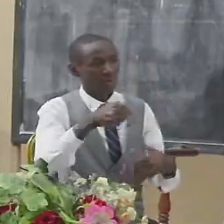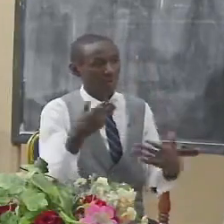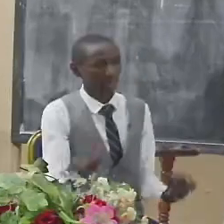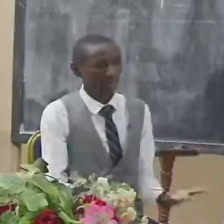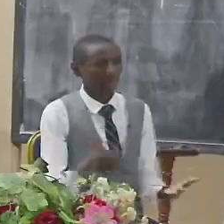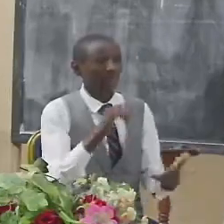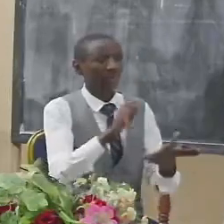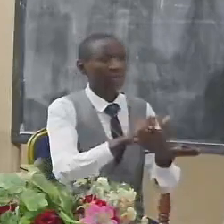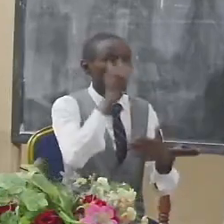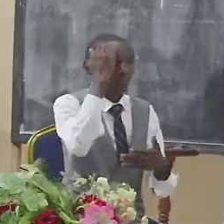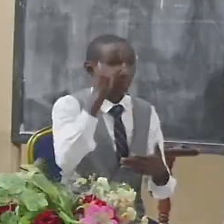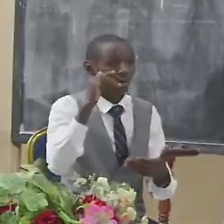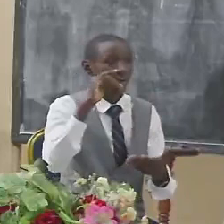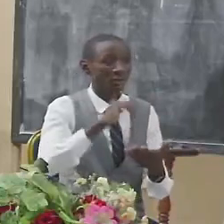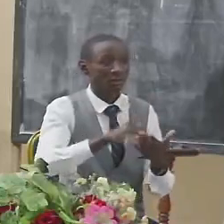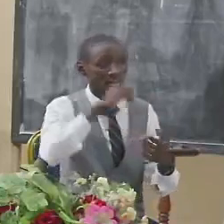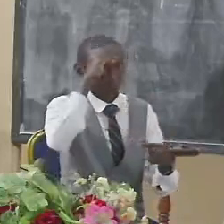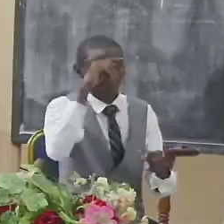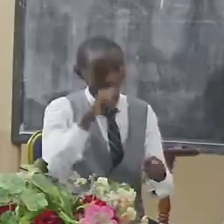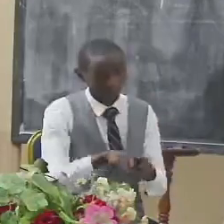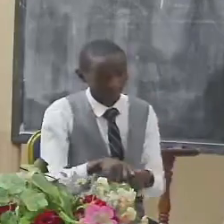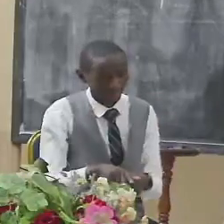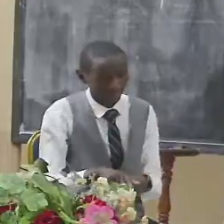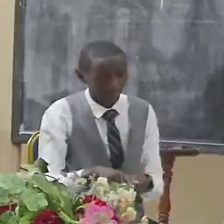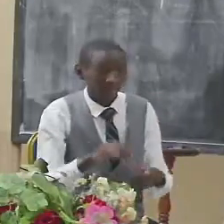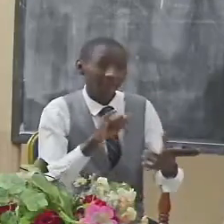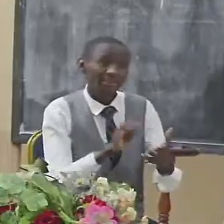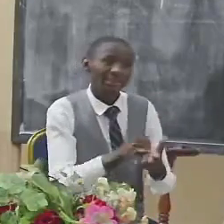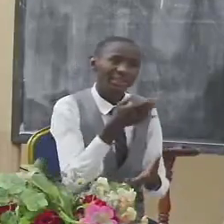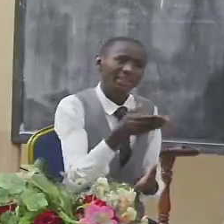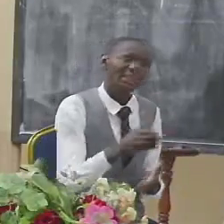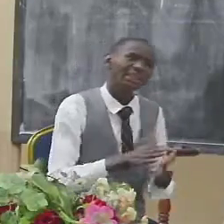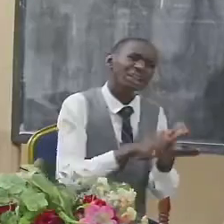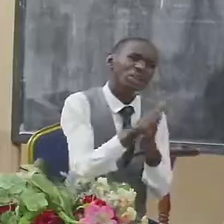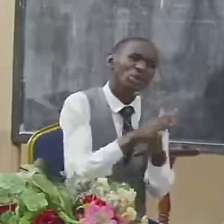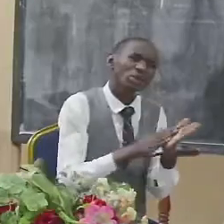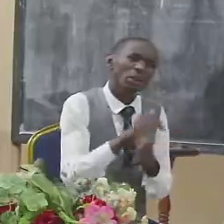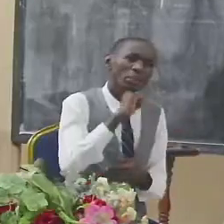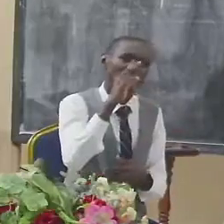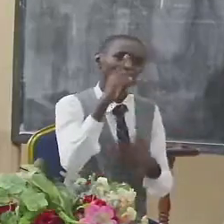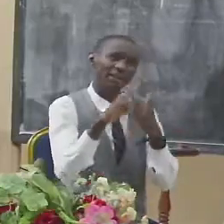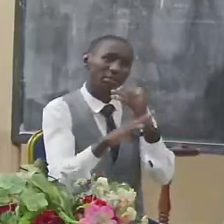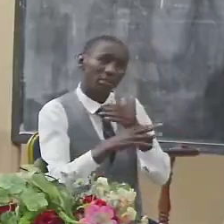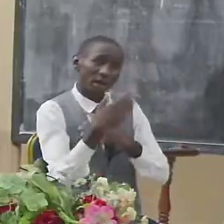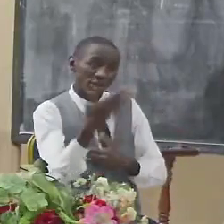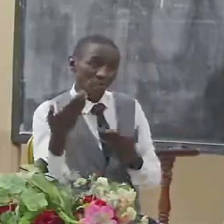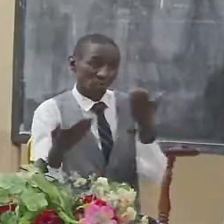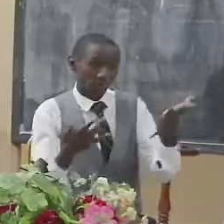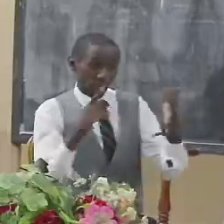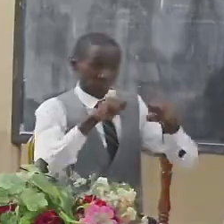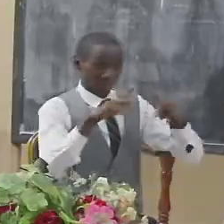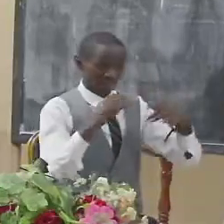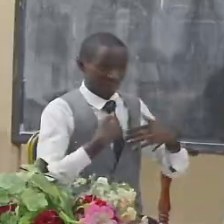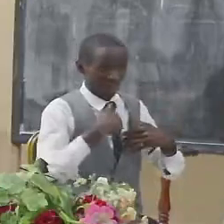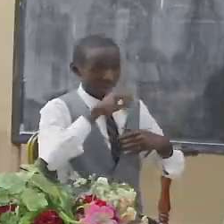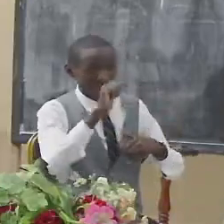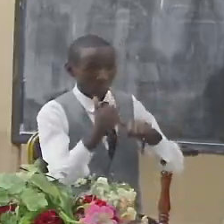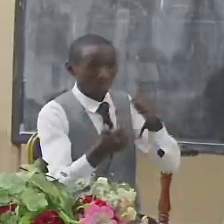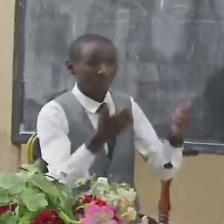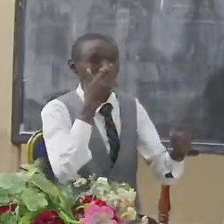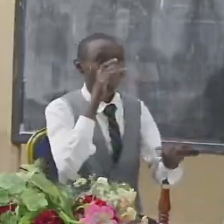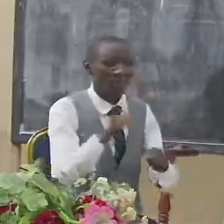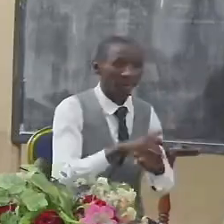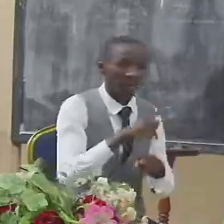c'est pourquoi, frère, il ne s'agit pas seulement de ça. Il y a d'autres promesses qui vont